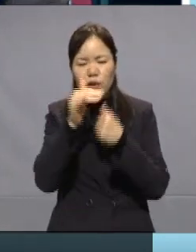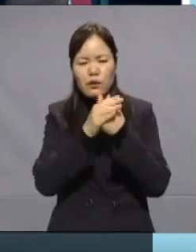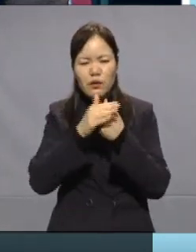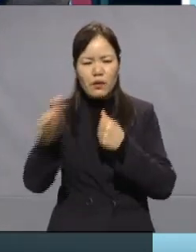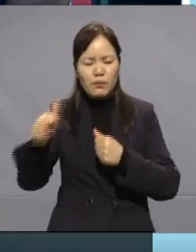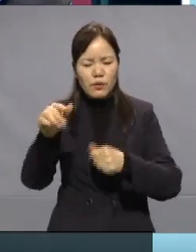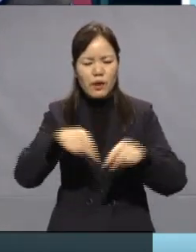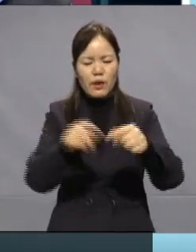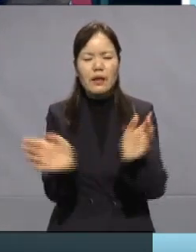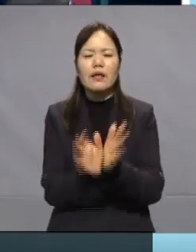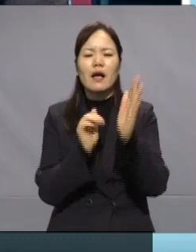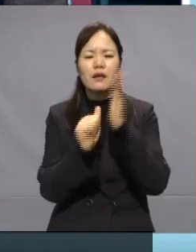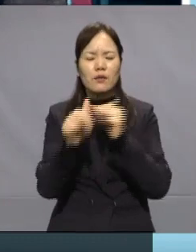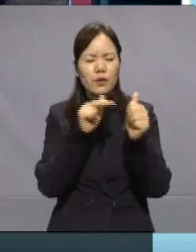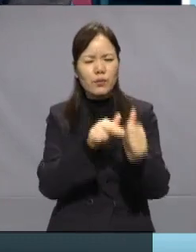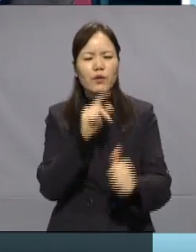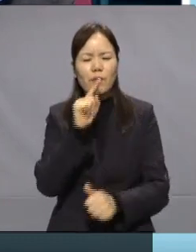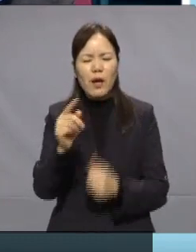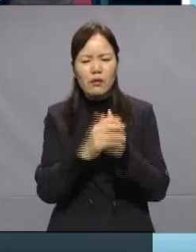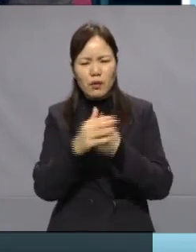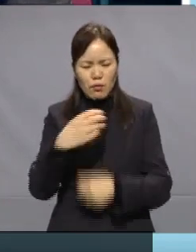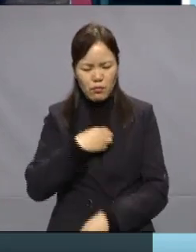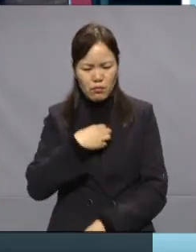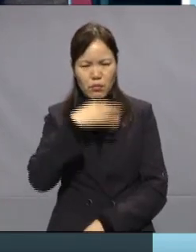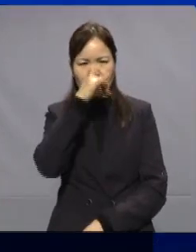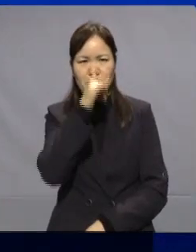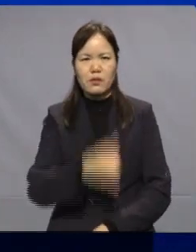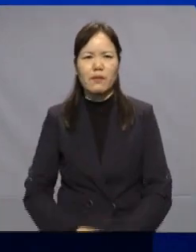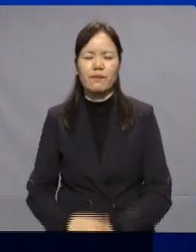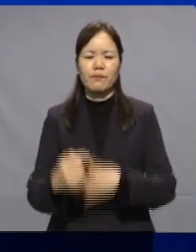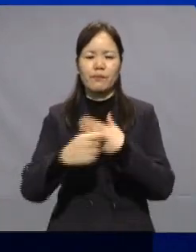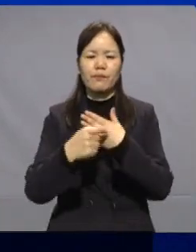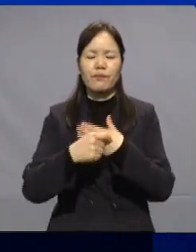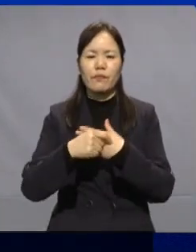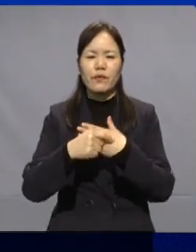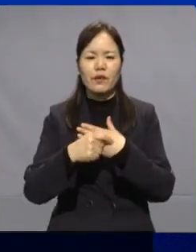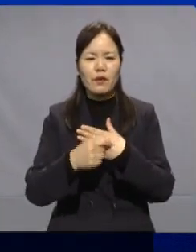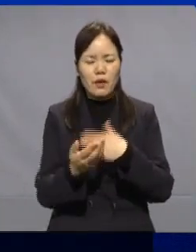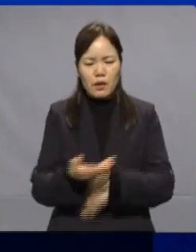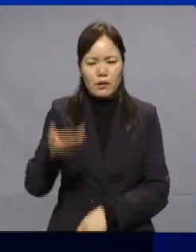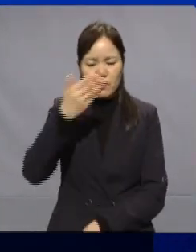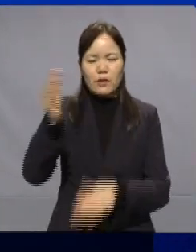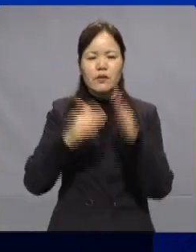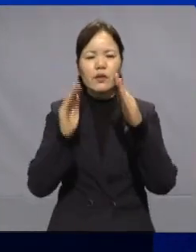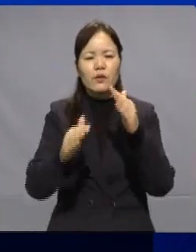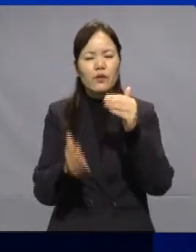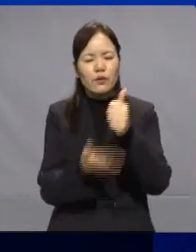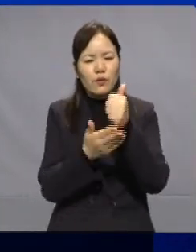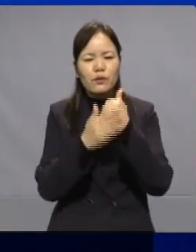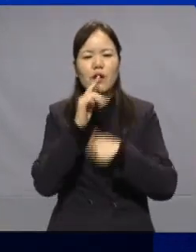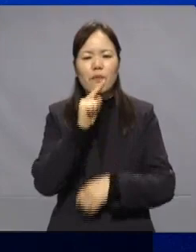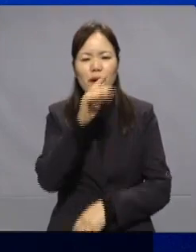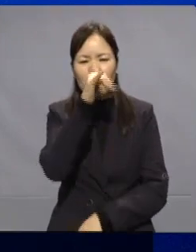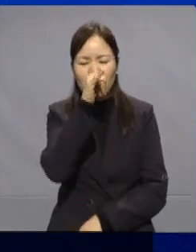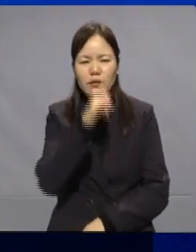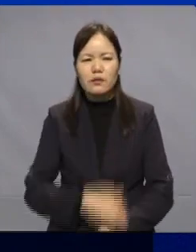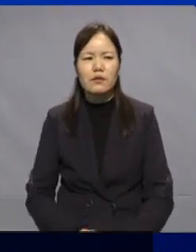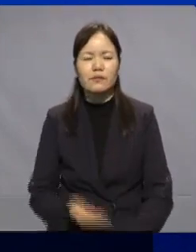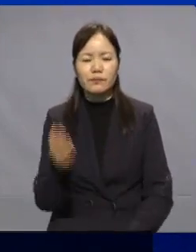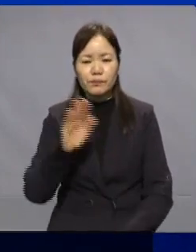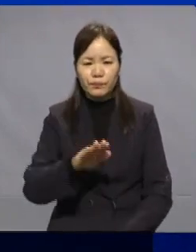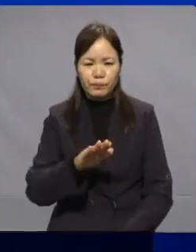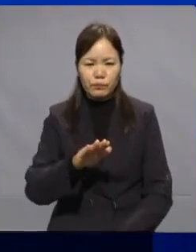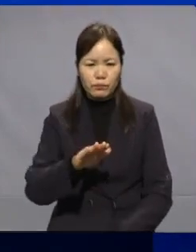아니냐 굉장히 우려스러운 대목입니다네 근데 겉으로는 모두 시스템 상향식 공천 이런 얘기들을 하고 있죠